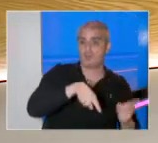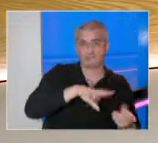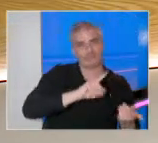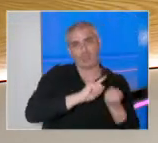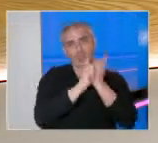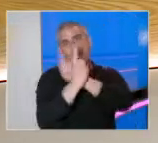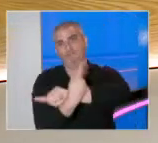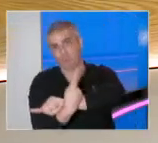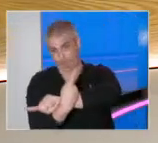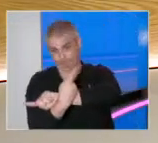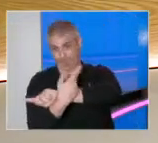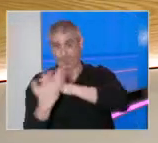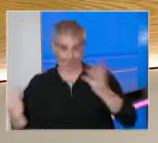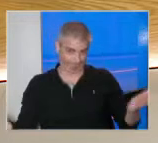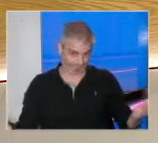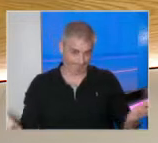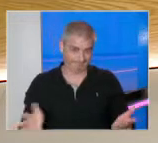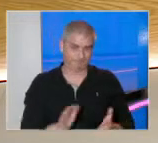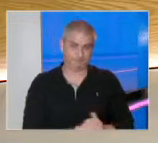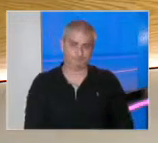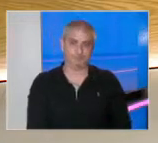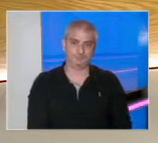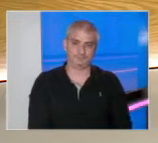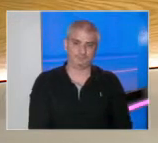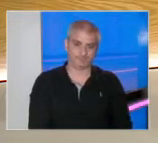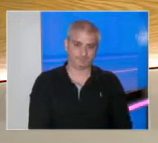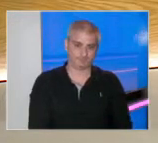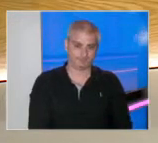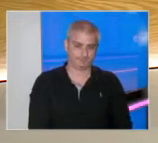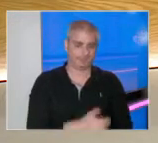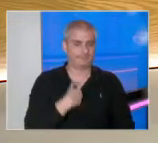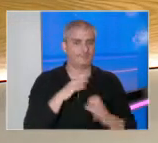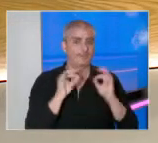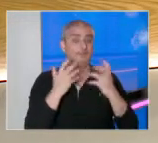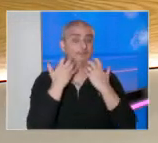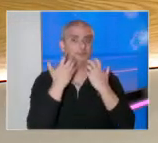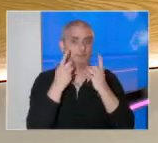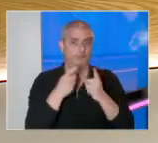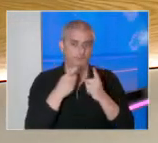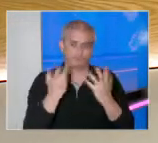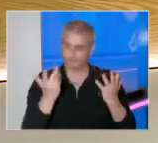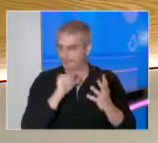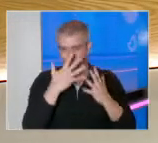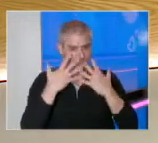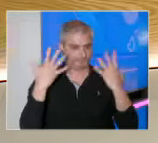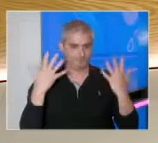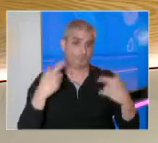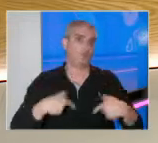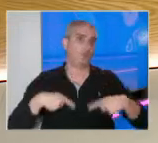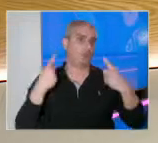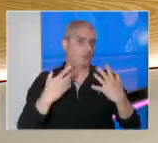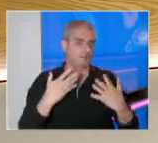ואיך מה שהיה בבית הזה בכנסת השפיע על הרשת החברתית. אנחנו מתחילים עם הסיפור הגדול של היום, אם